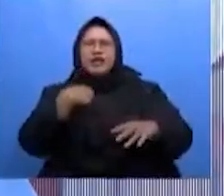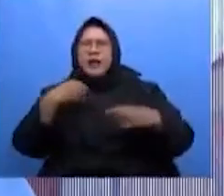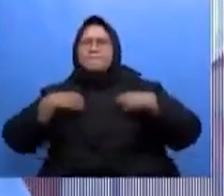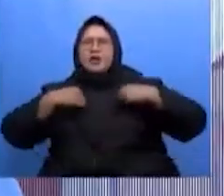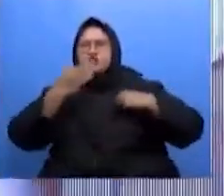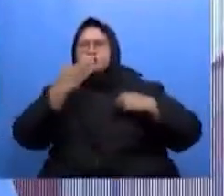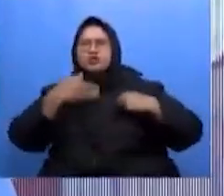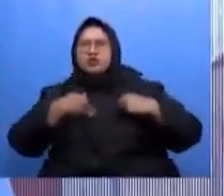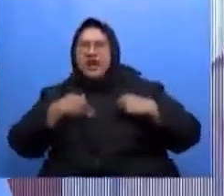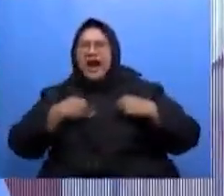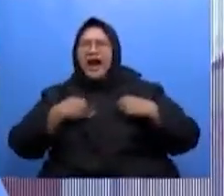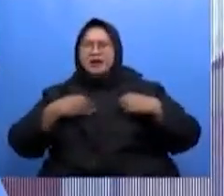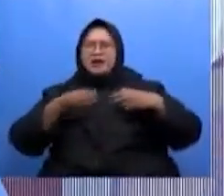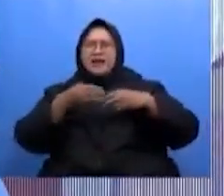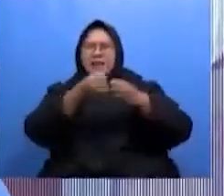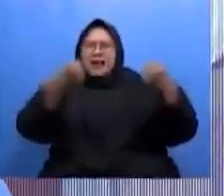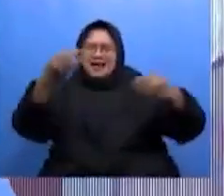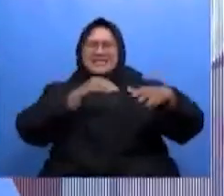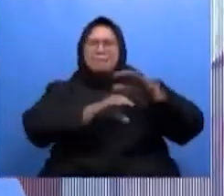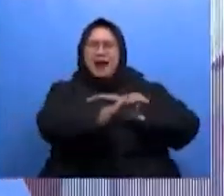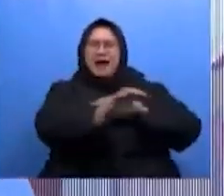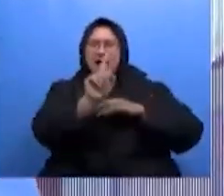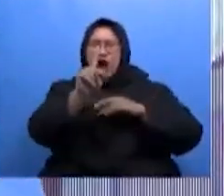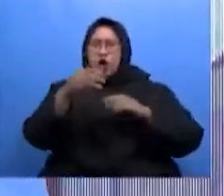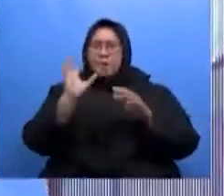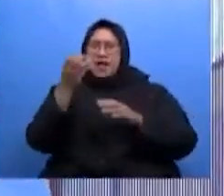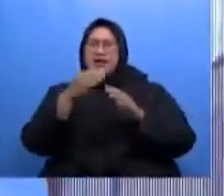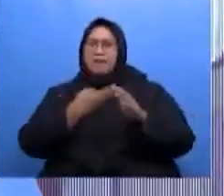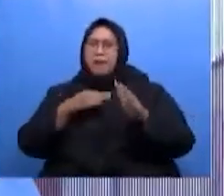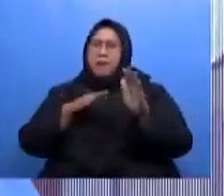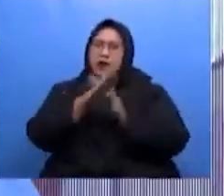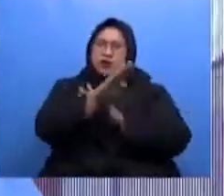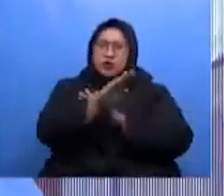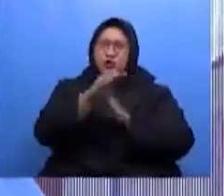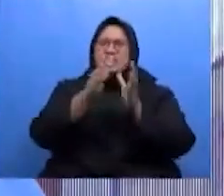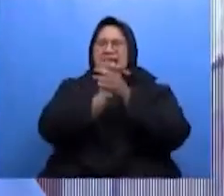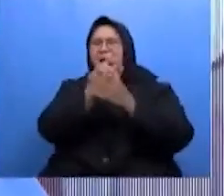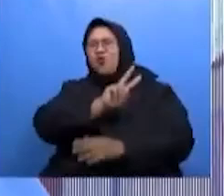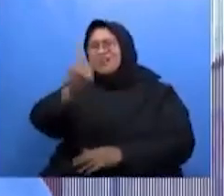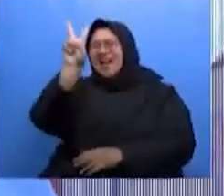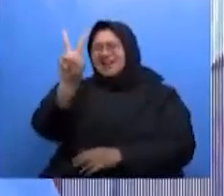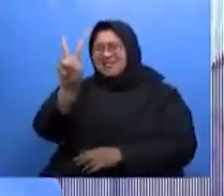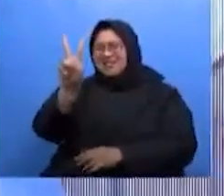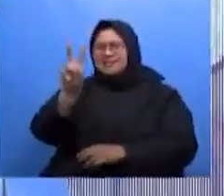Baju simpan dalam lemari kalau Banten mau maju Salam Dua Jari